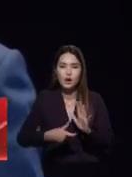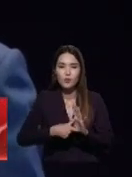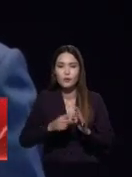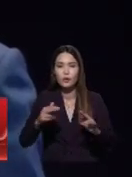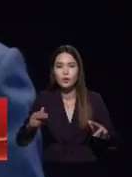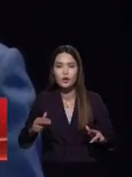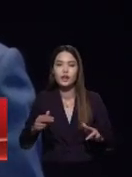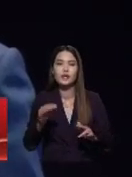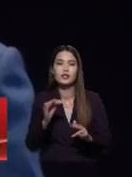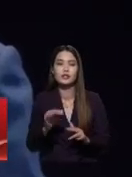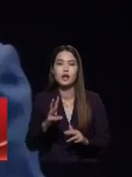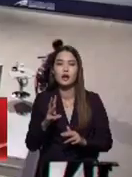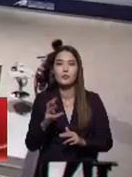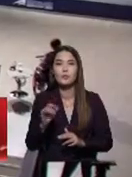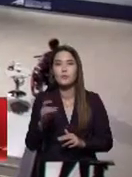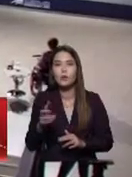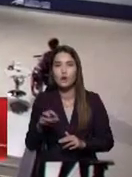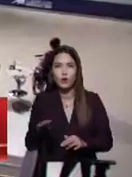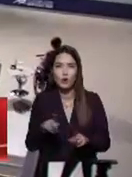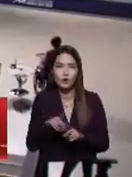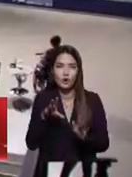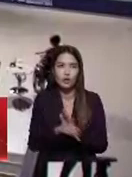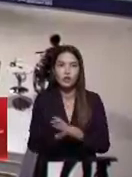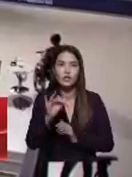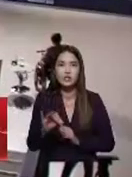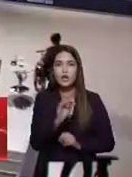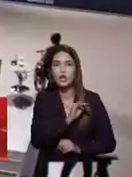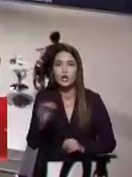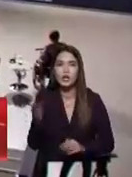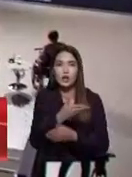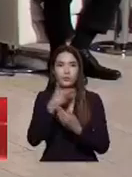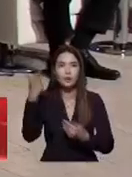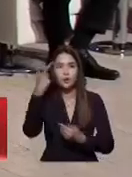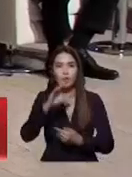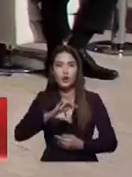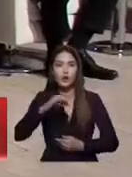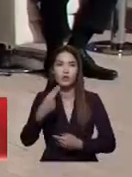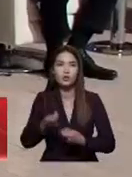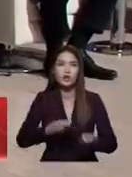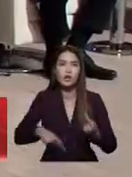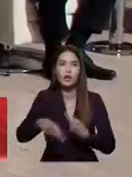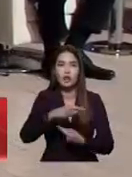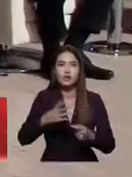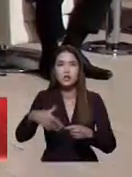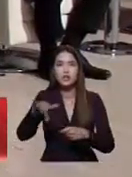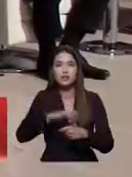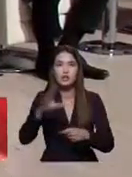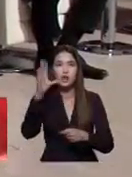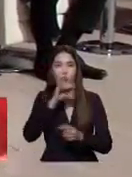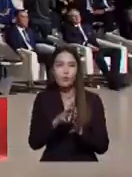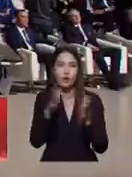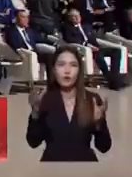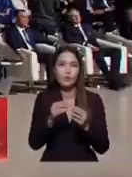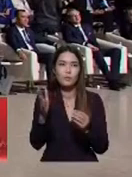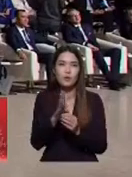другие меры поддержки. А по неофициальным данным социальных предпринимателей, в стране может быть более